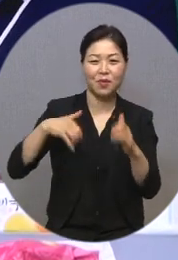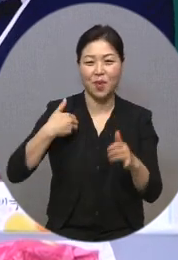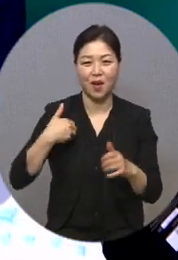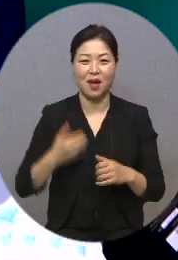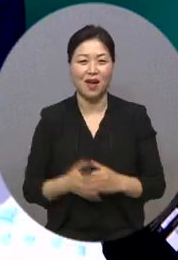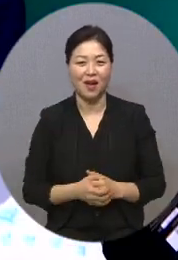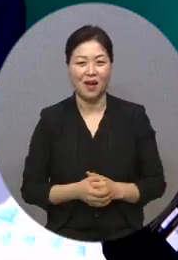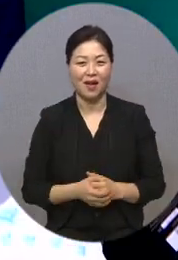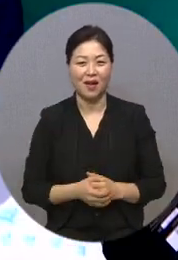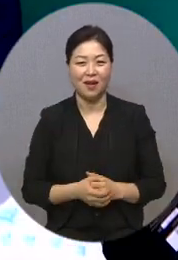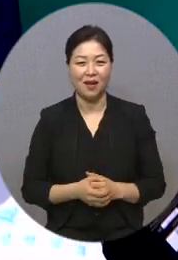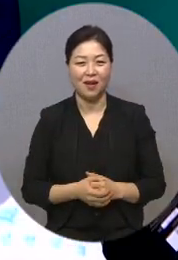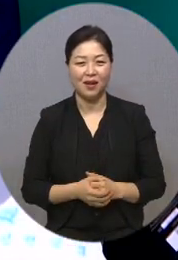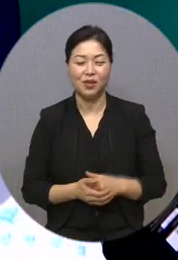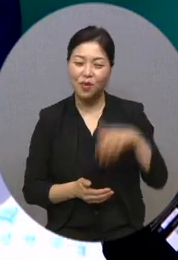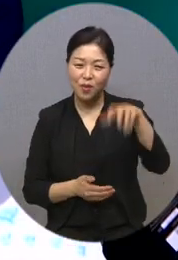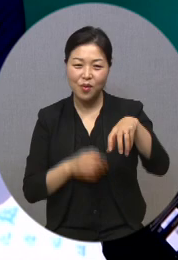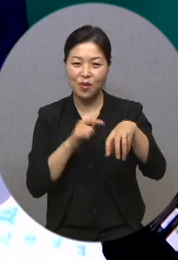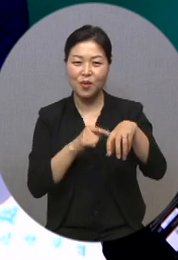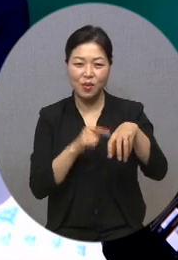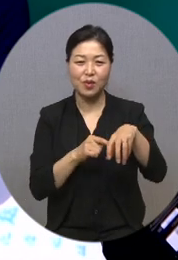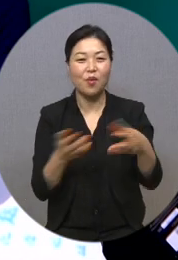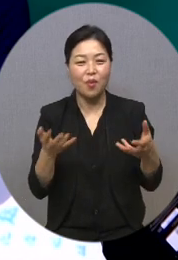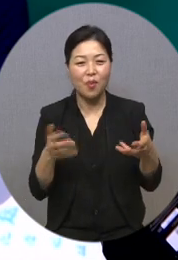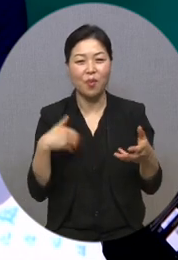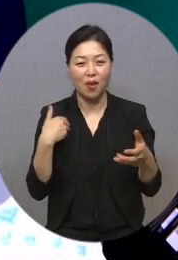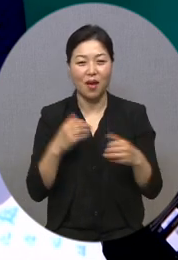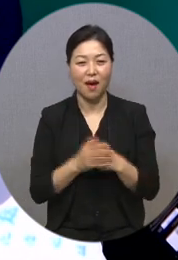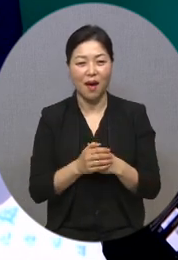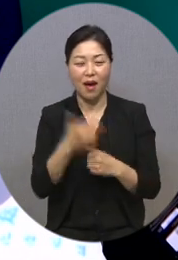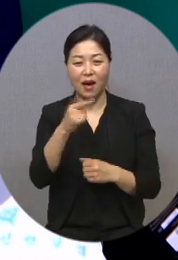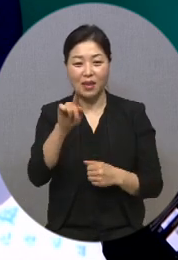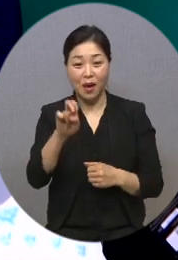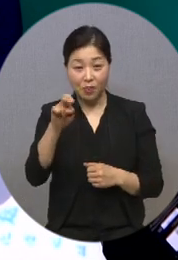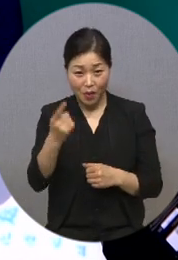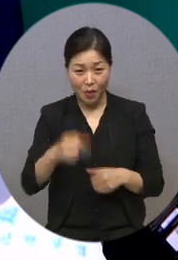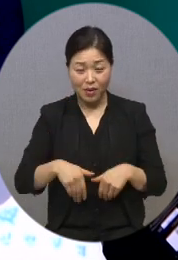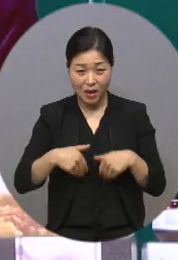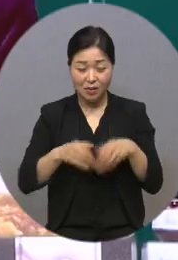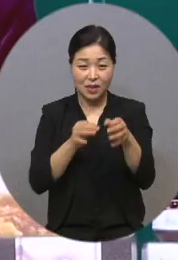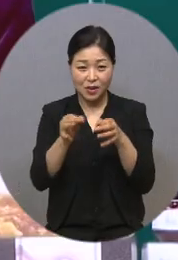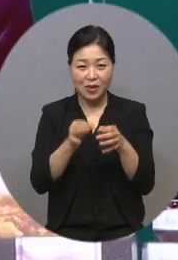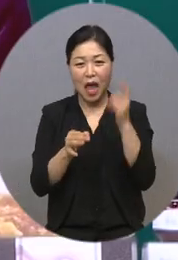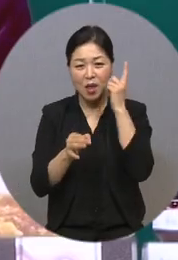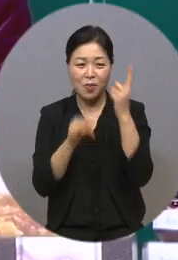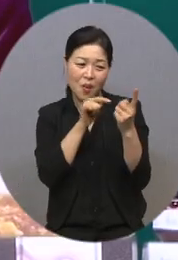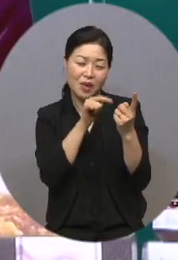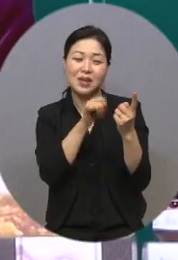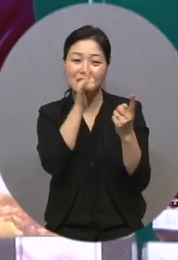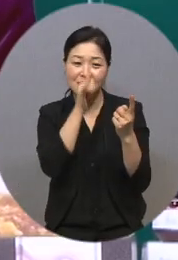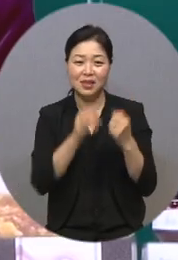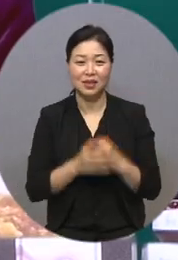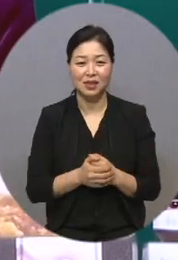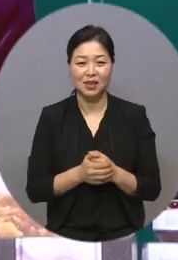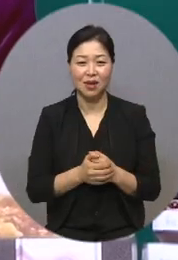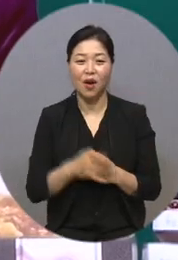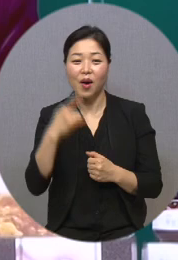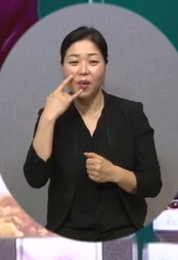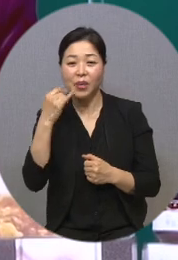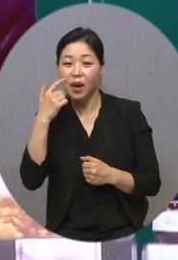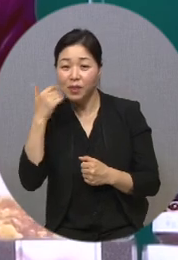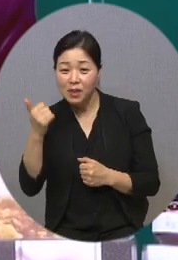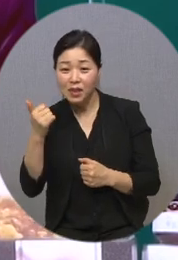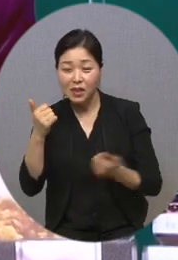어디요? 그니까! 남도장터는 바로 핸드폰 속에 있습니다. 엄니 아버지 그냥 자식들한테